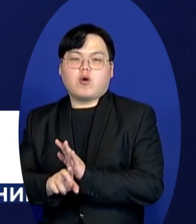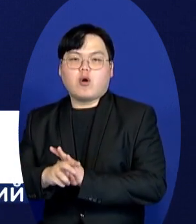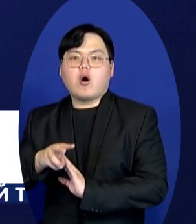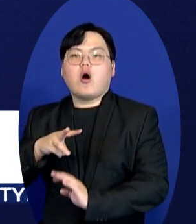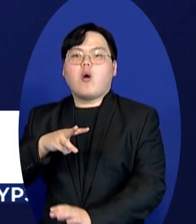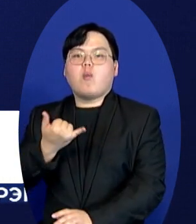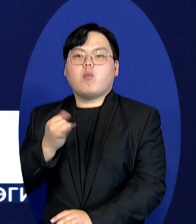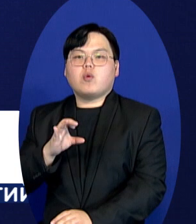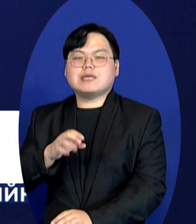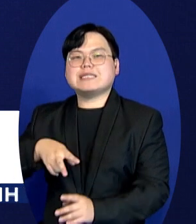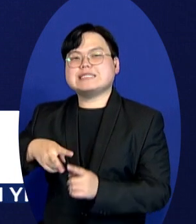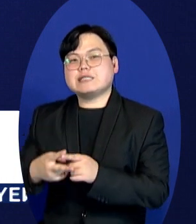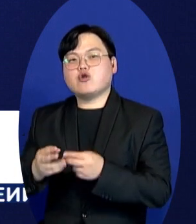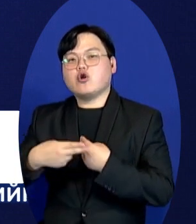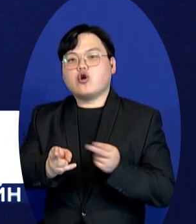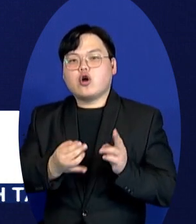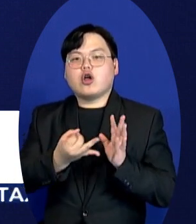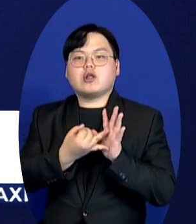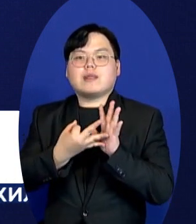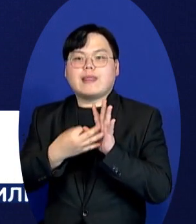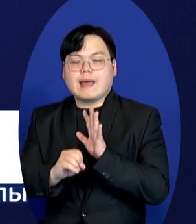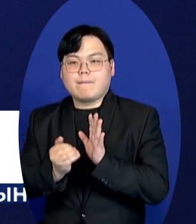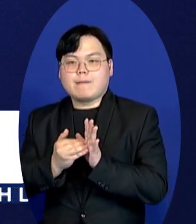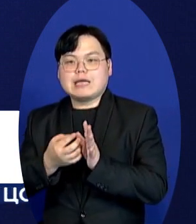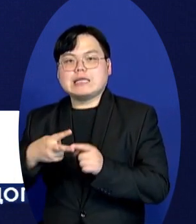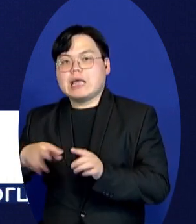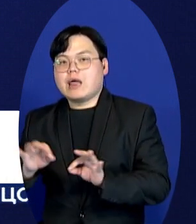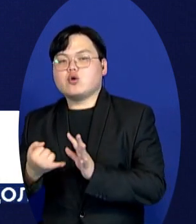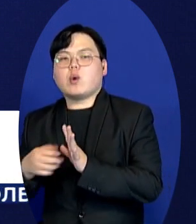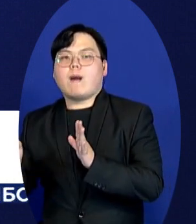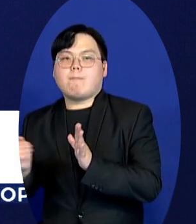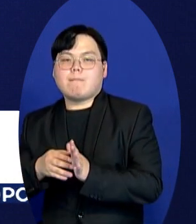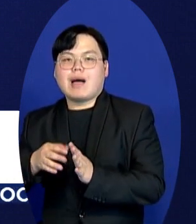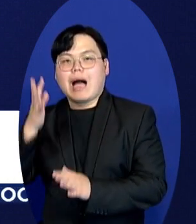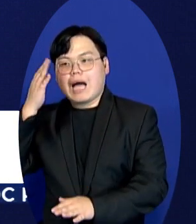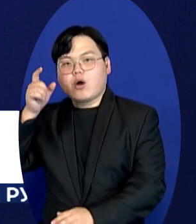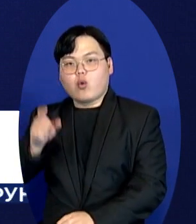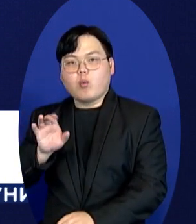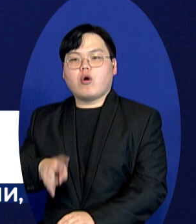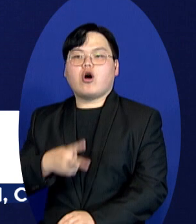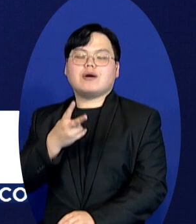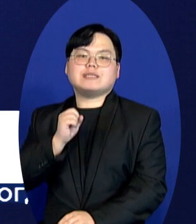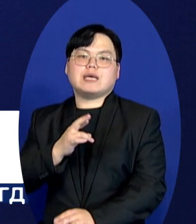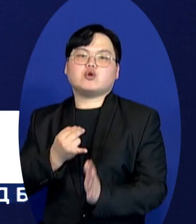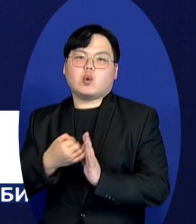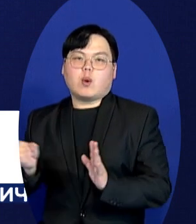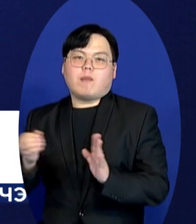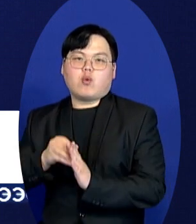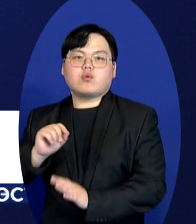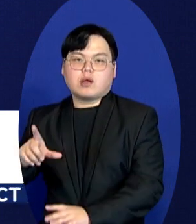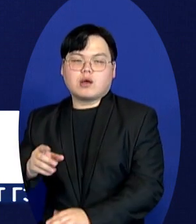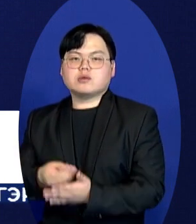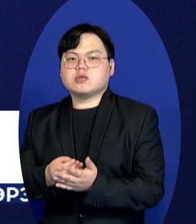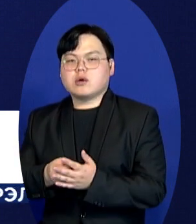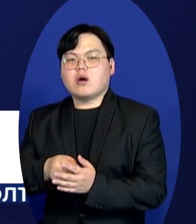өрөө 780,000 төгрөг, засваргүй өрөө 600,000, гадаад оюутан бол 2,600,000 байна. Энэ мэт сургуулиуд өөрсдийн дотор байрны